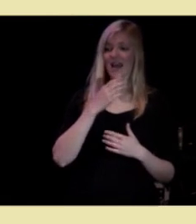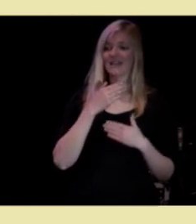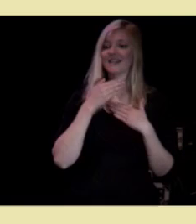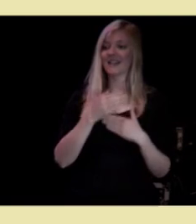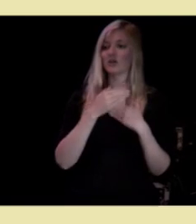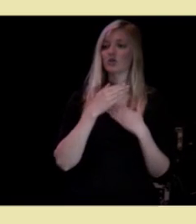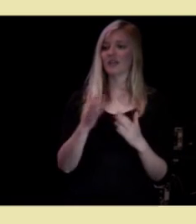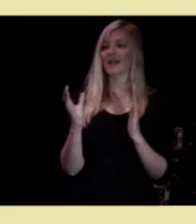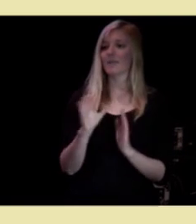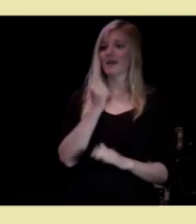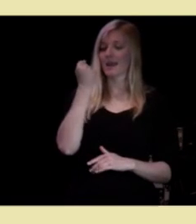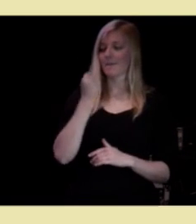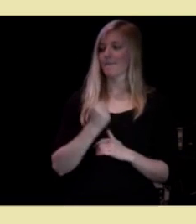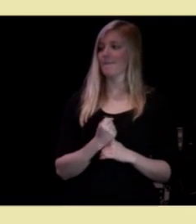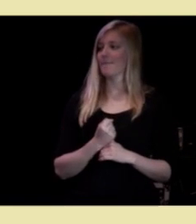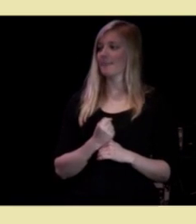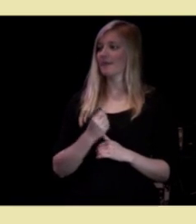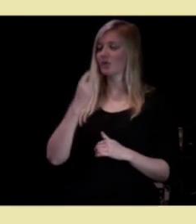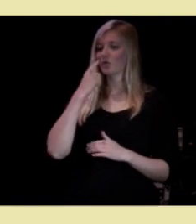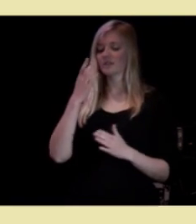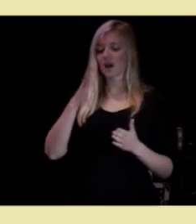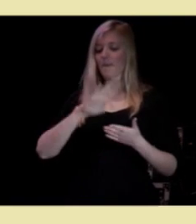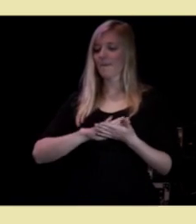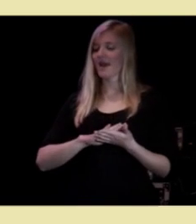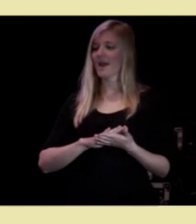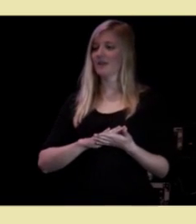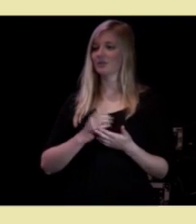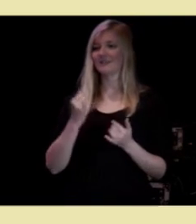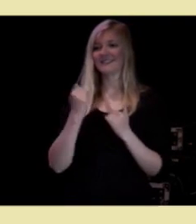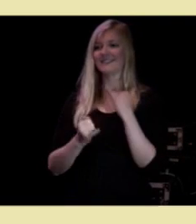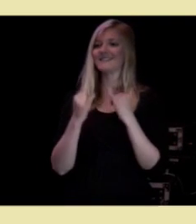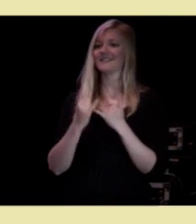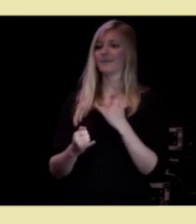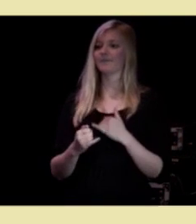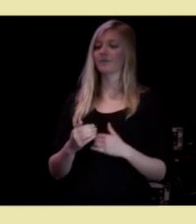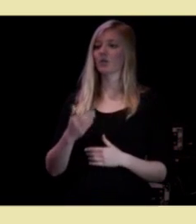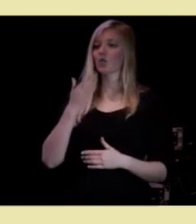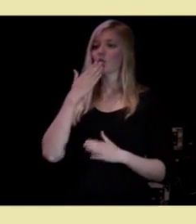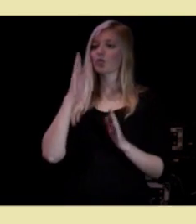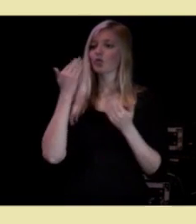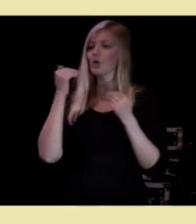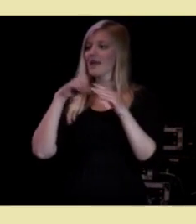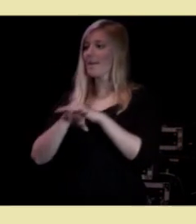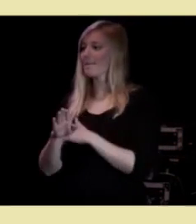relasjonelt begrep. Det tror jeg vi skal ta med oss som det aller siste. Vel hjem, og takk for nå.